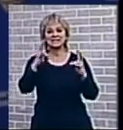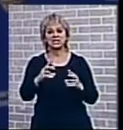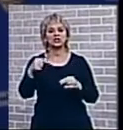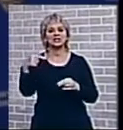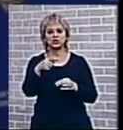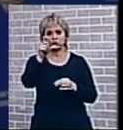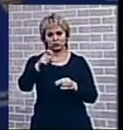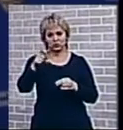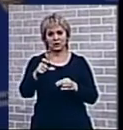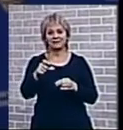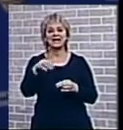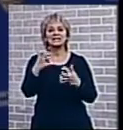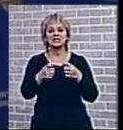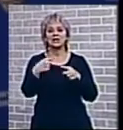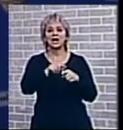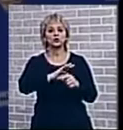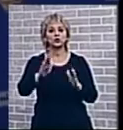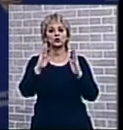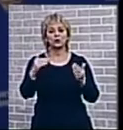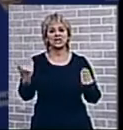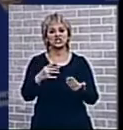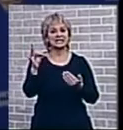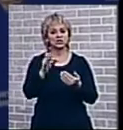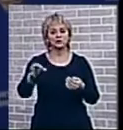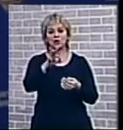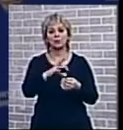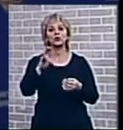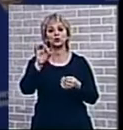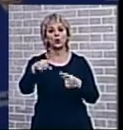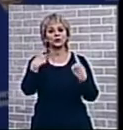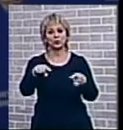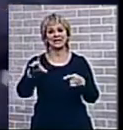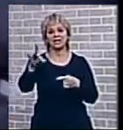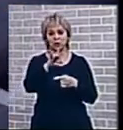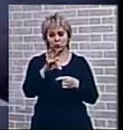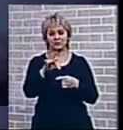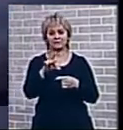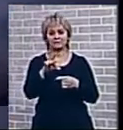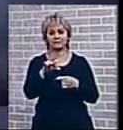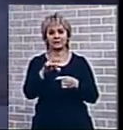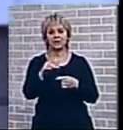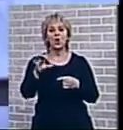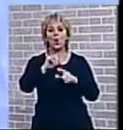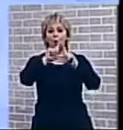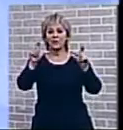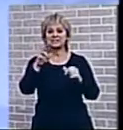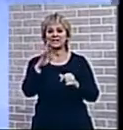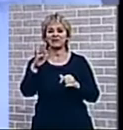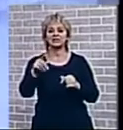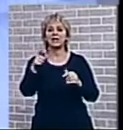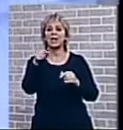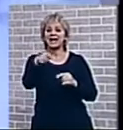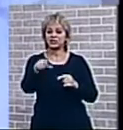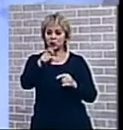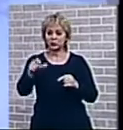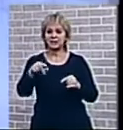более 1000 человек, среди которых не только жители Ростовской области, но и других регионов. В офисе и квартирах